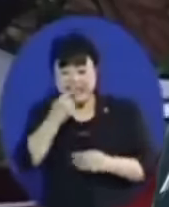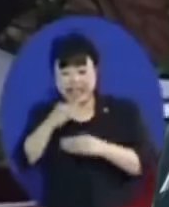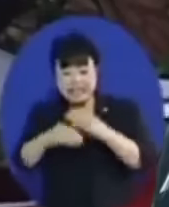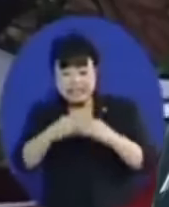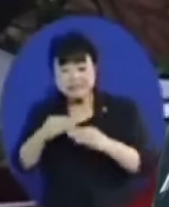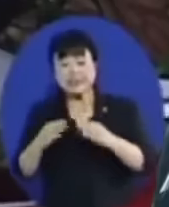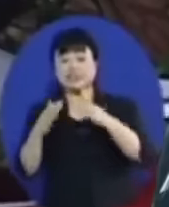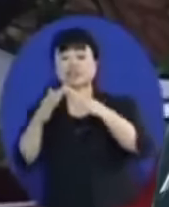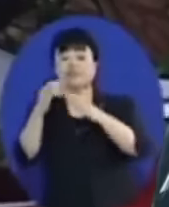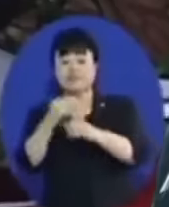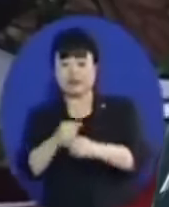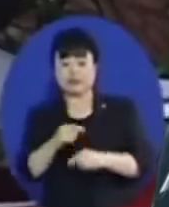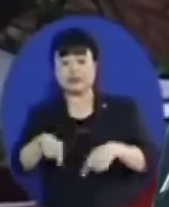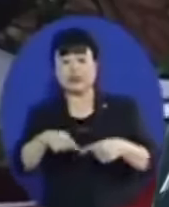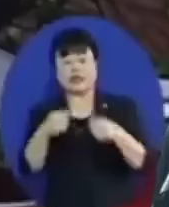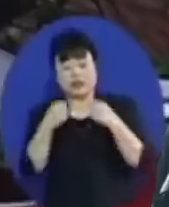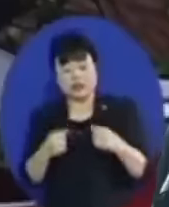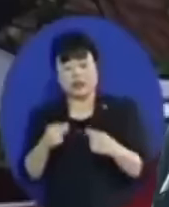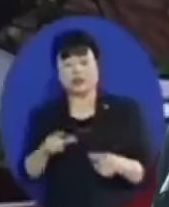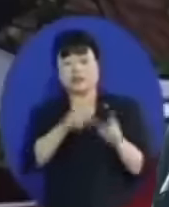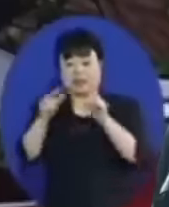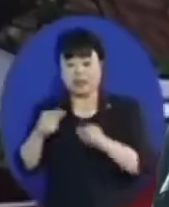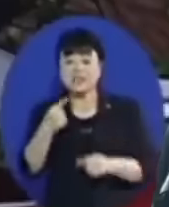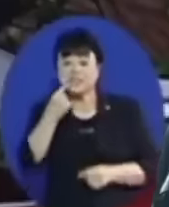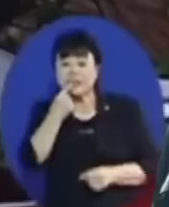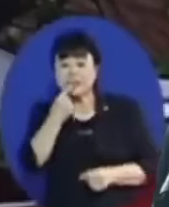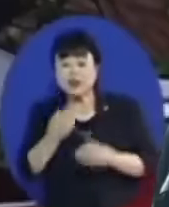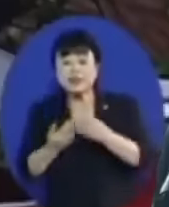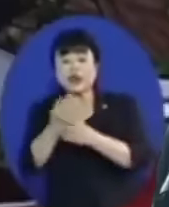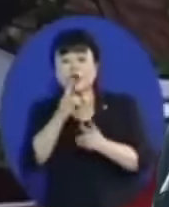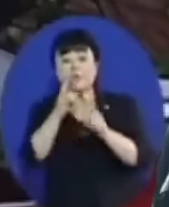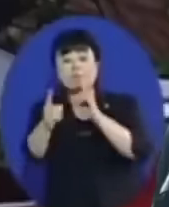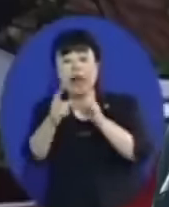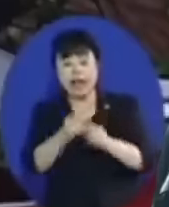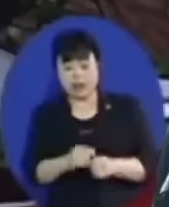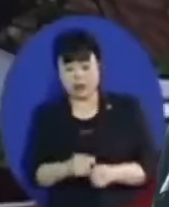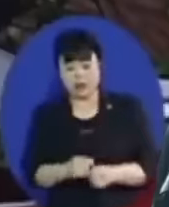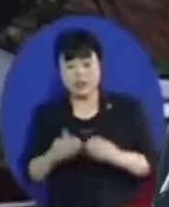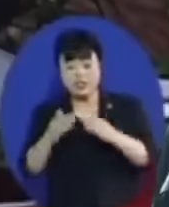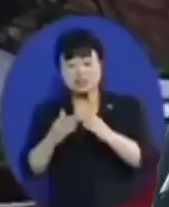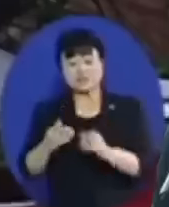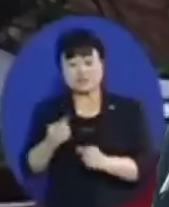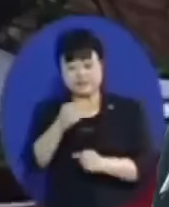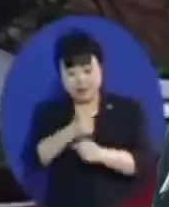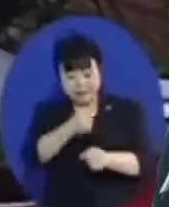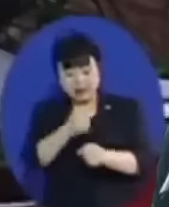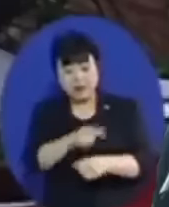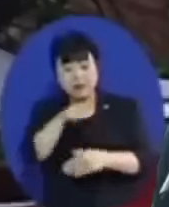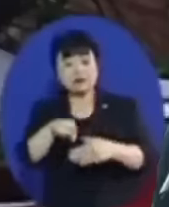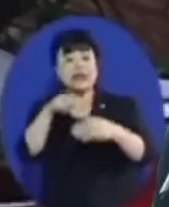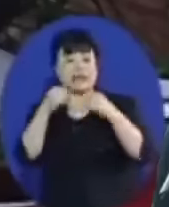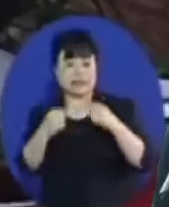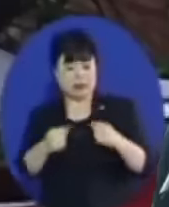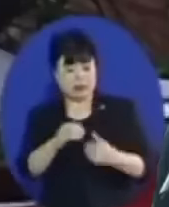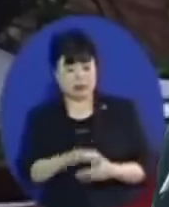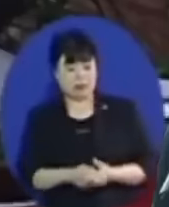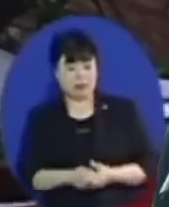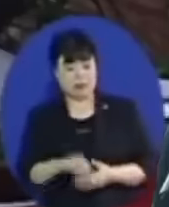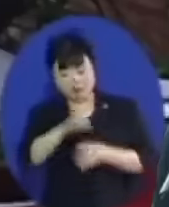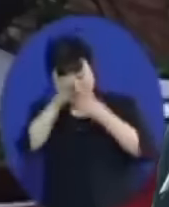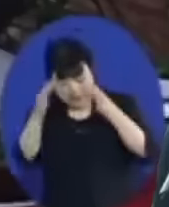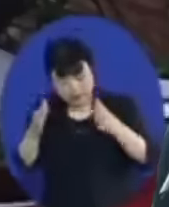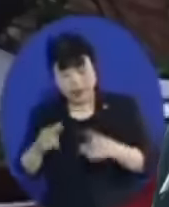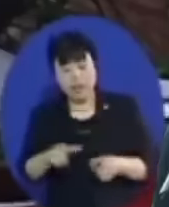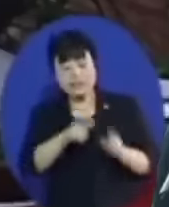집이 지어지고 그 안에 들어가서 사는 것입니다. 우리도 입에서 나오는 말로서 우리 집을 지어서 그 안에서 사는 것입니다. 일평생